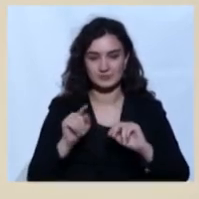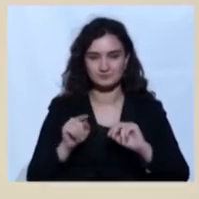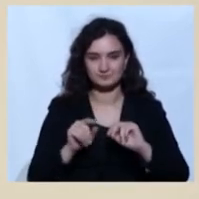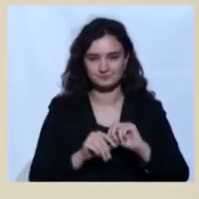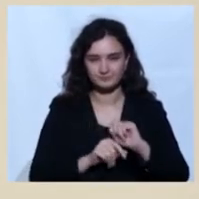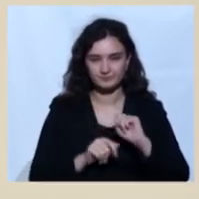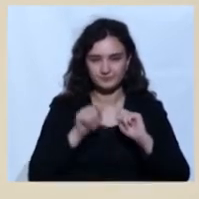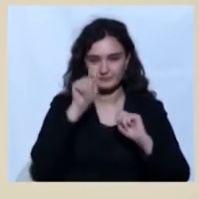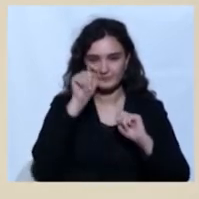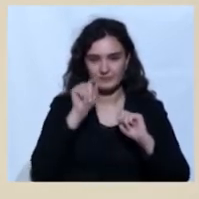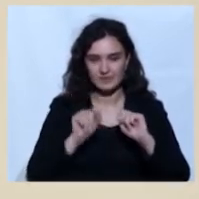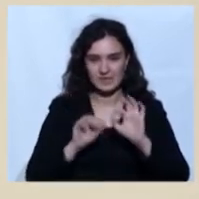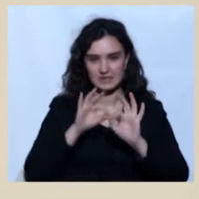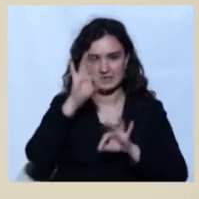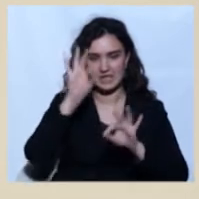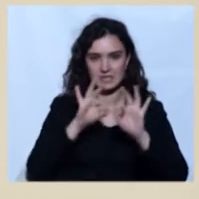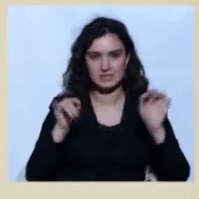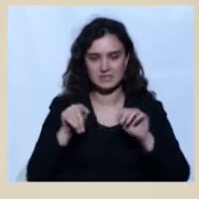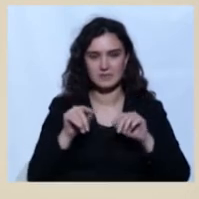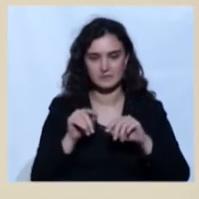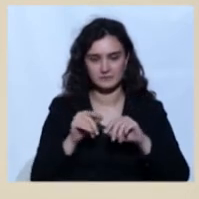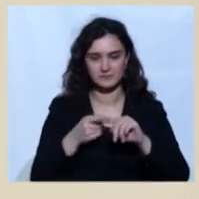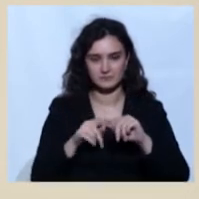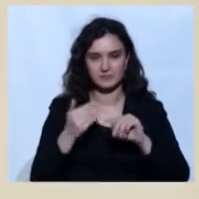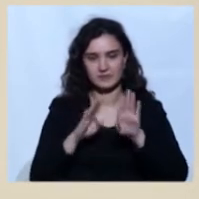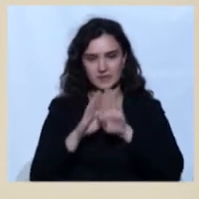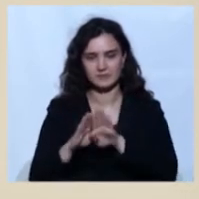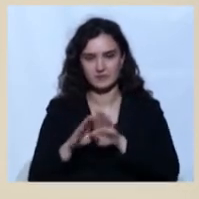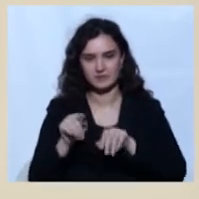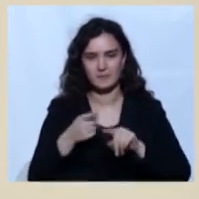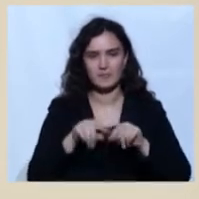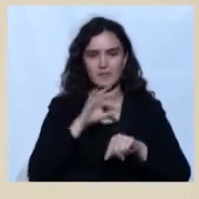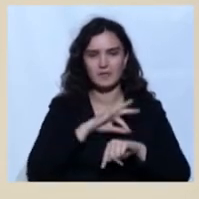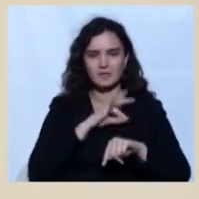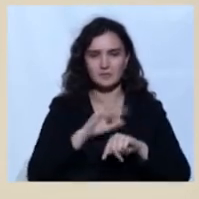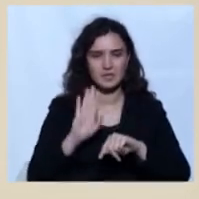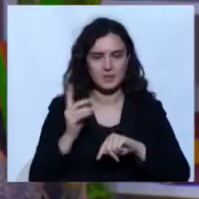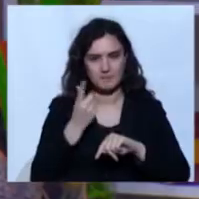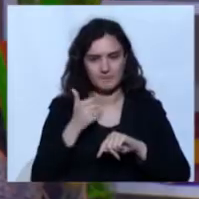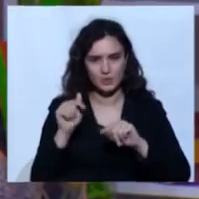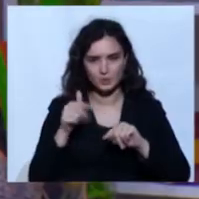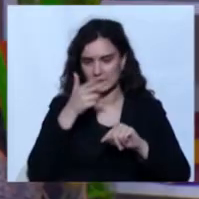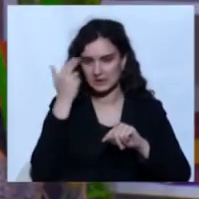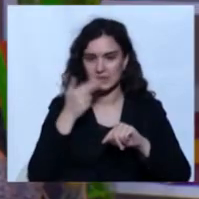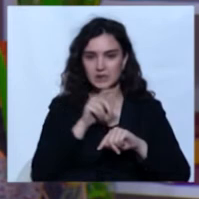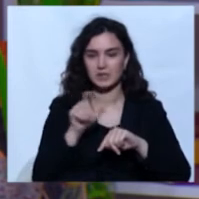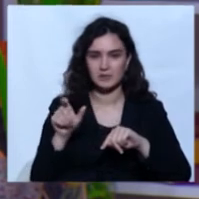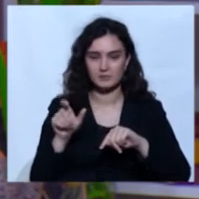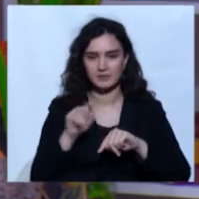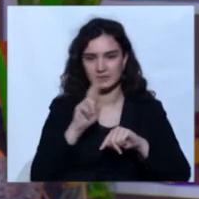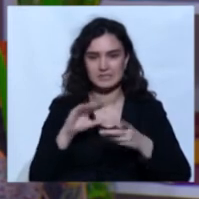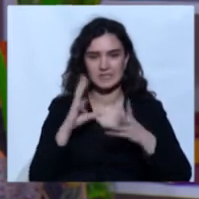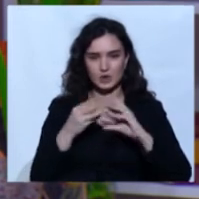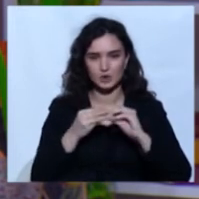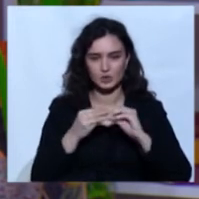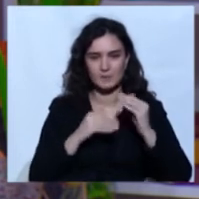ნახაზის საშუალებით, ალბერტის ბადის მიხედვით. ალბერტის ბადეს იყენებდნენ არამარტო იტალიელები და